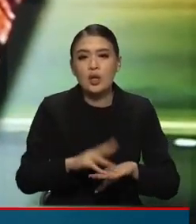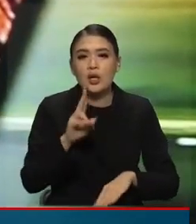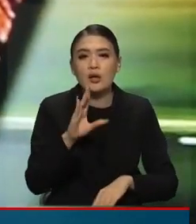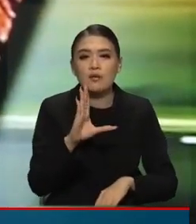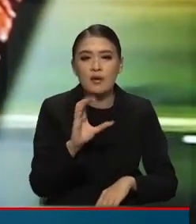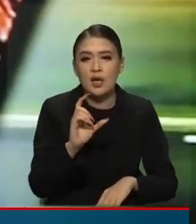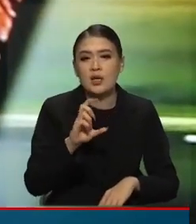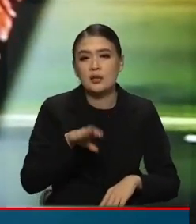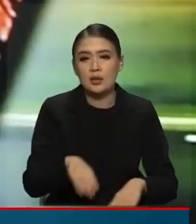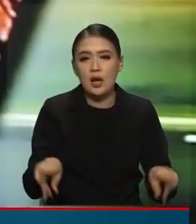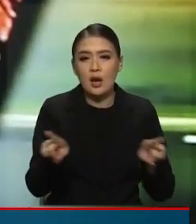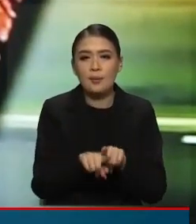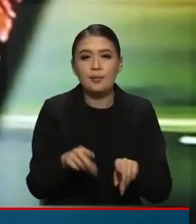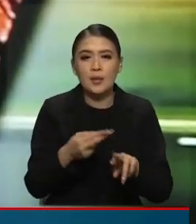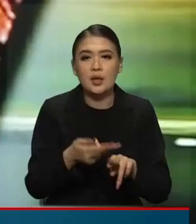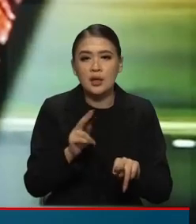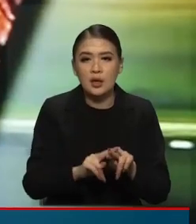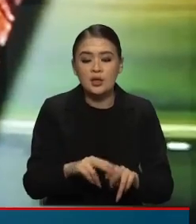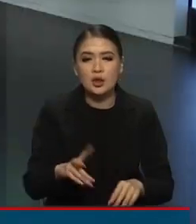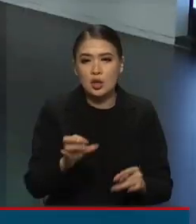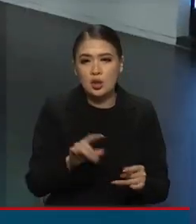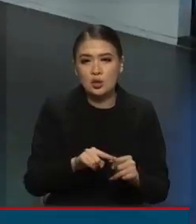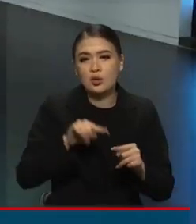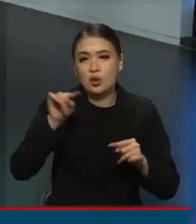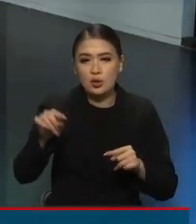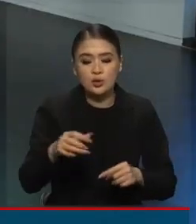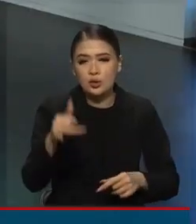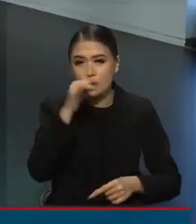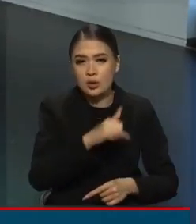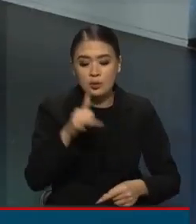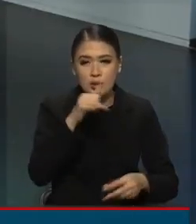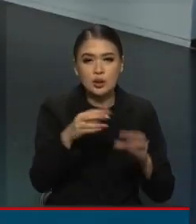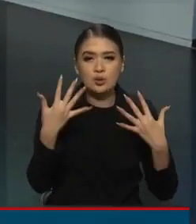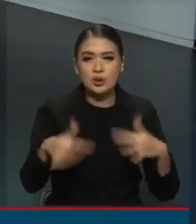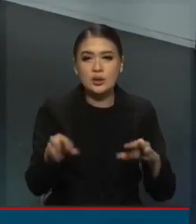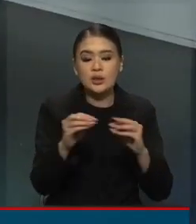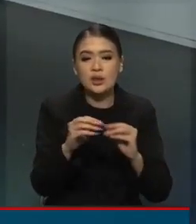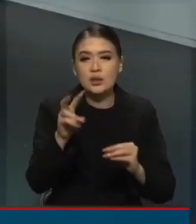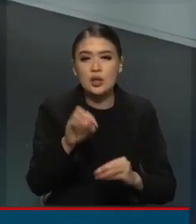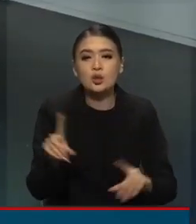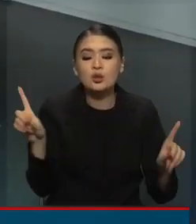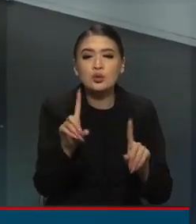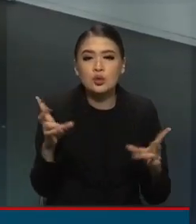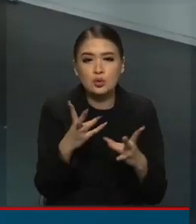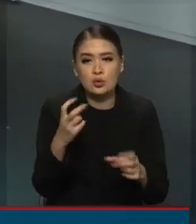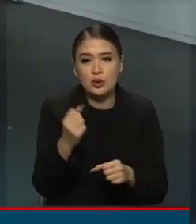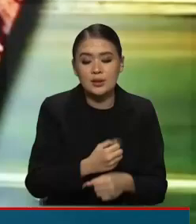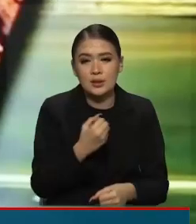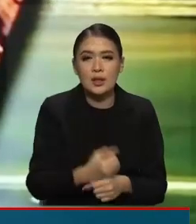наша — это вот с этой точки мы никак не сдвинемся уже десятилетиями, можно сказать. Что нужно сделать, чтобы вот